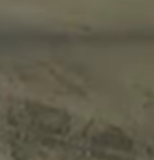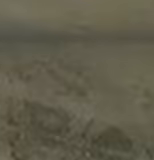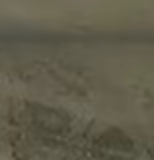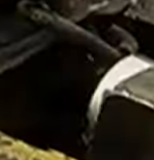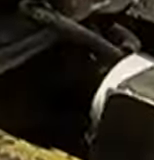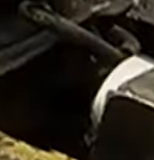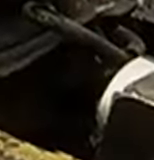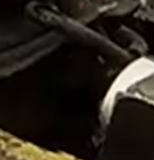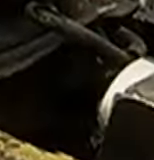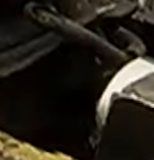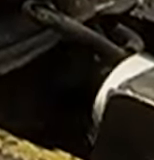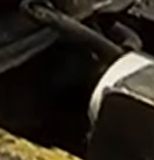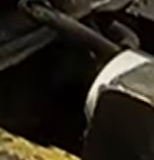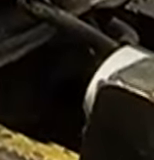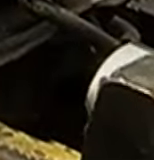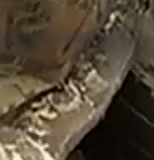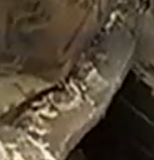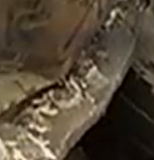Ilang sasakyan